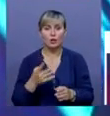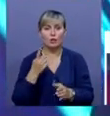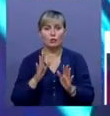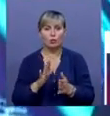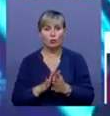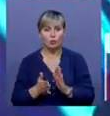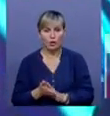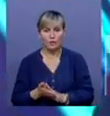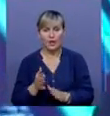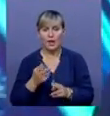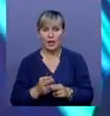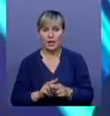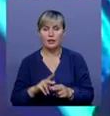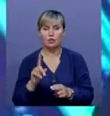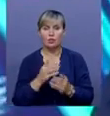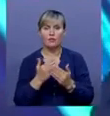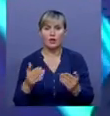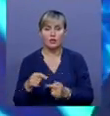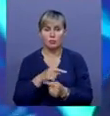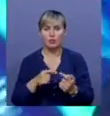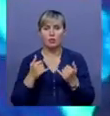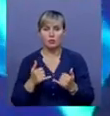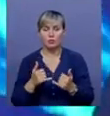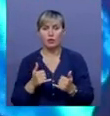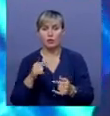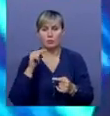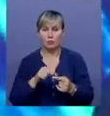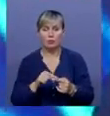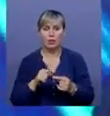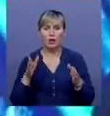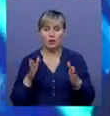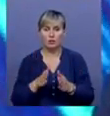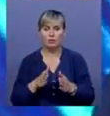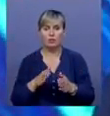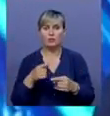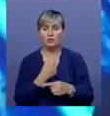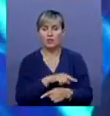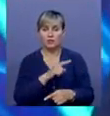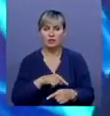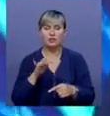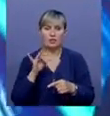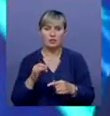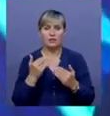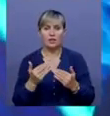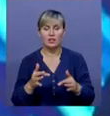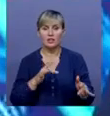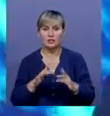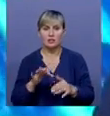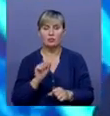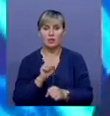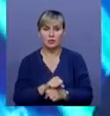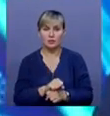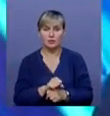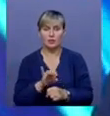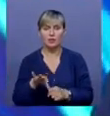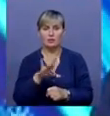условие это что ваше предприятие сегодня попала под ограничения санитарных врачей и ваша деятельность приостановлено и